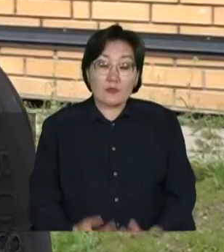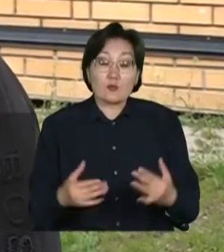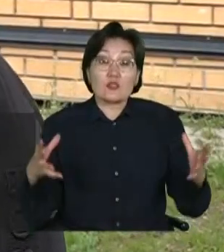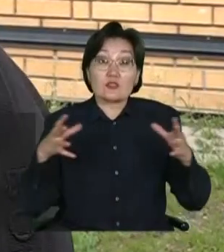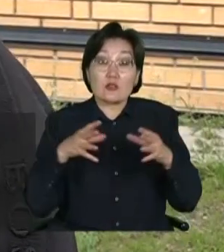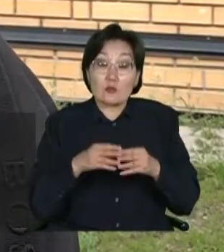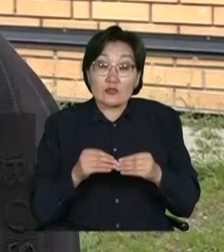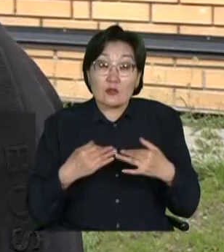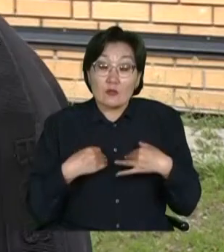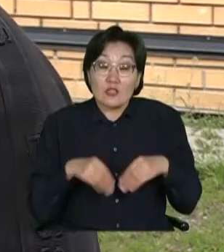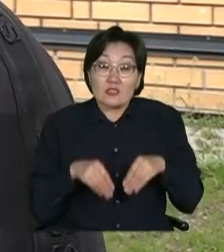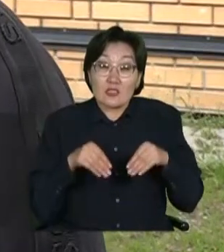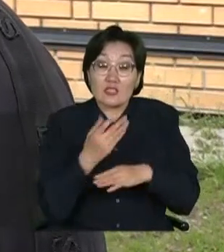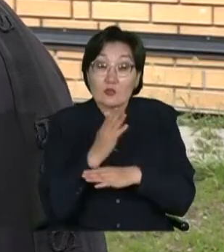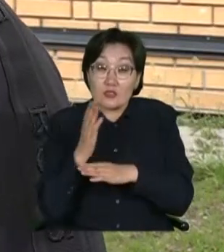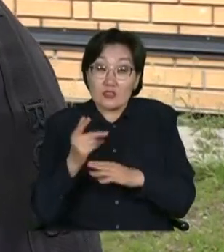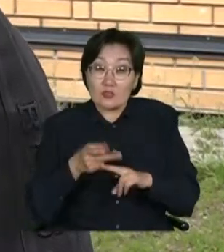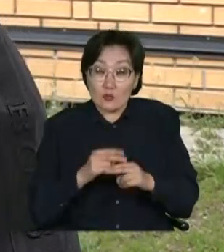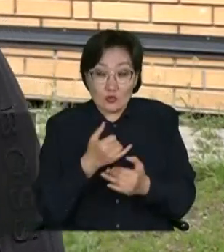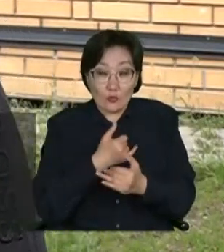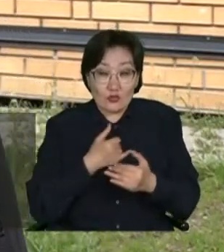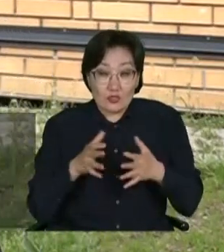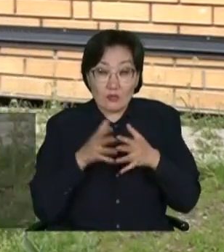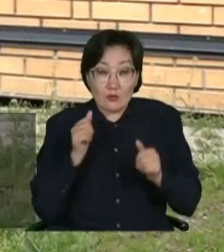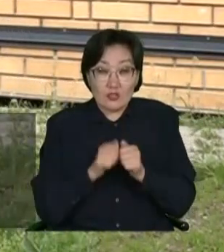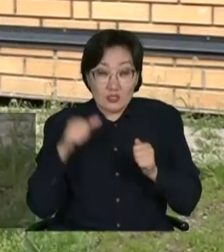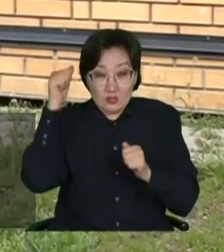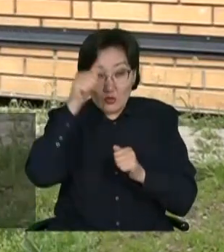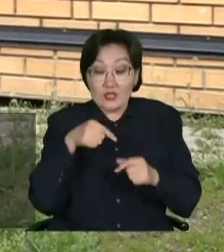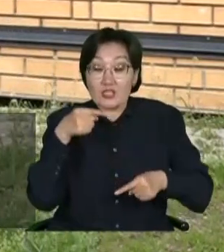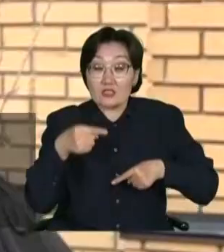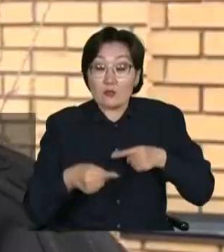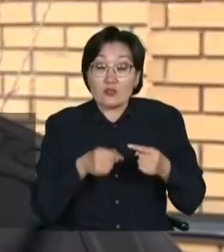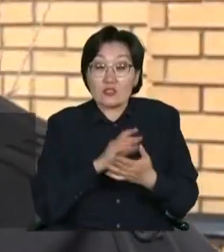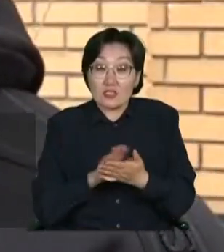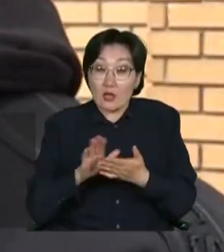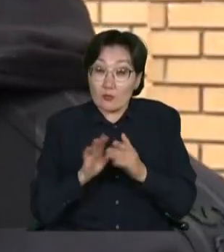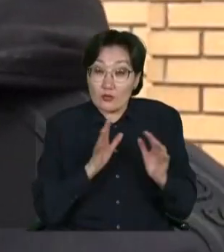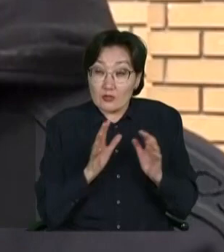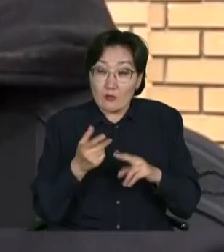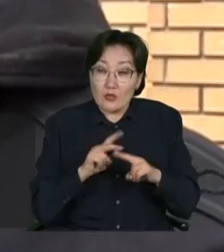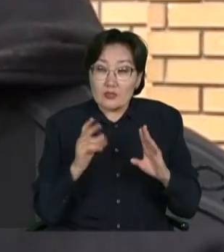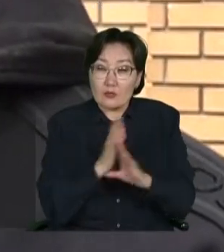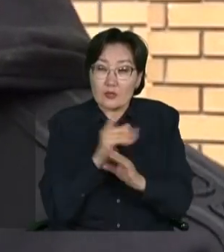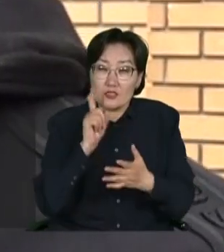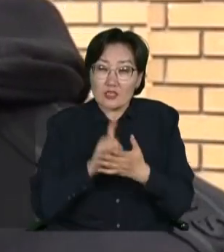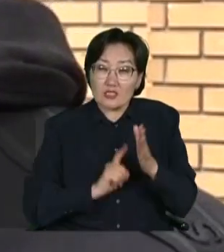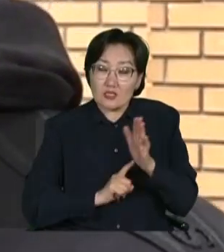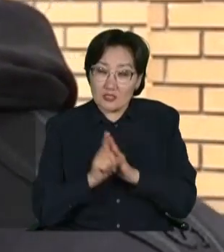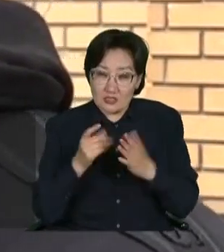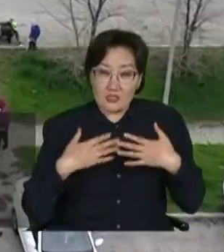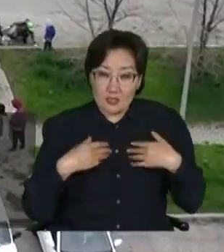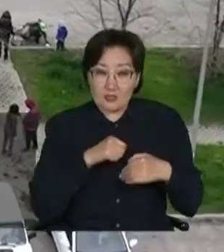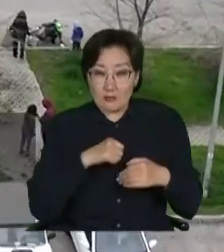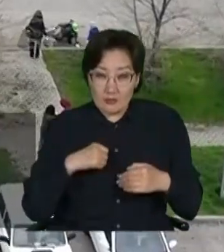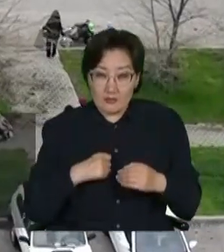Вместе со всеми мы сажаем саженцы. Это у нас уже как ежегодная традиция. Чистота и забота об экологии должны начинаться с нас